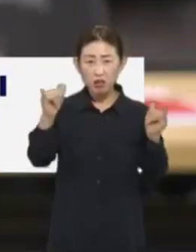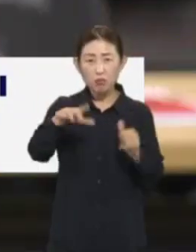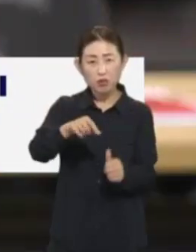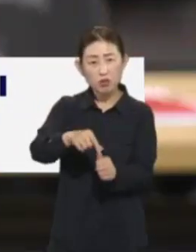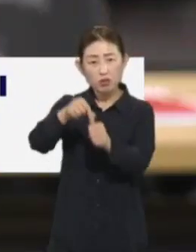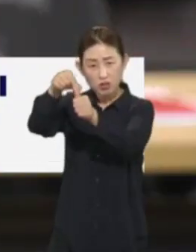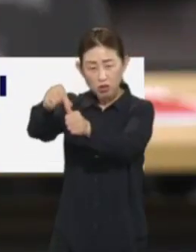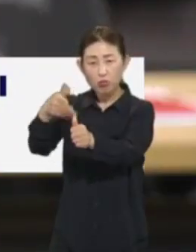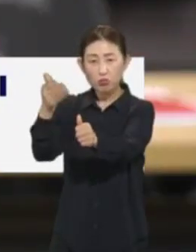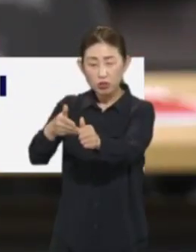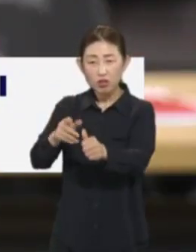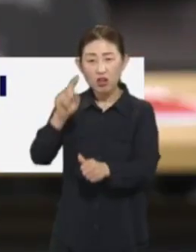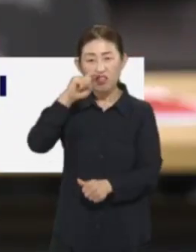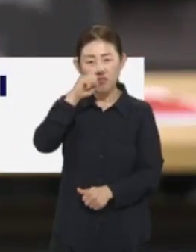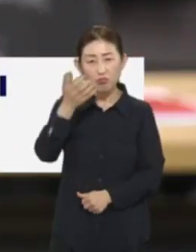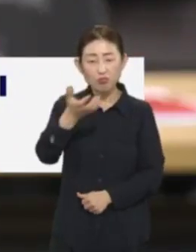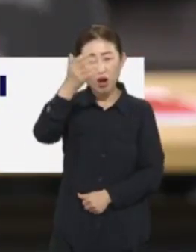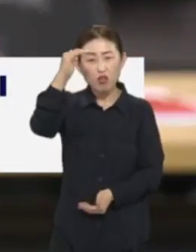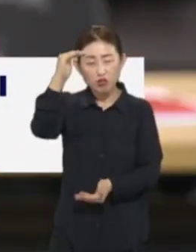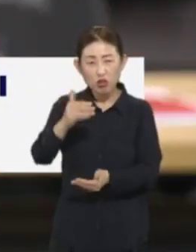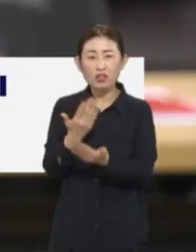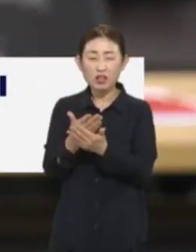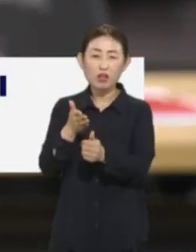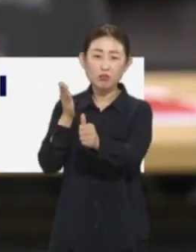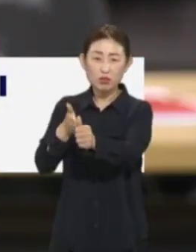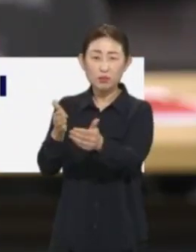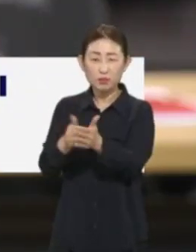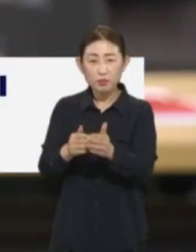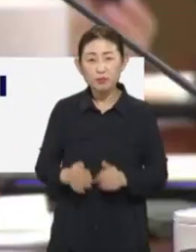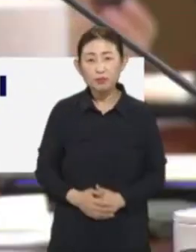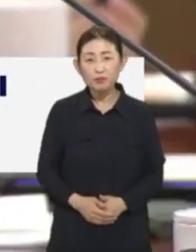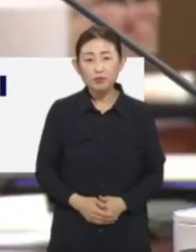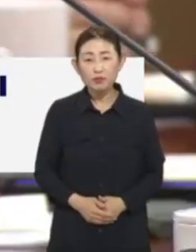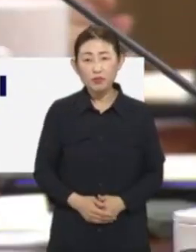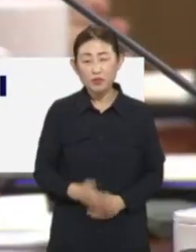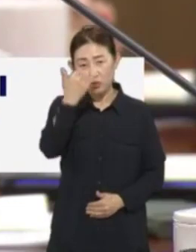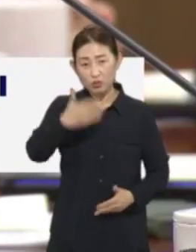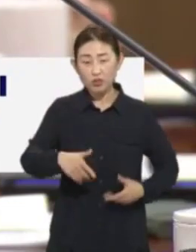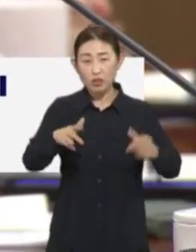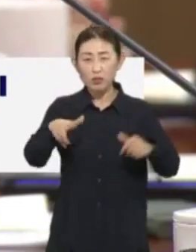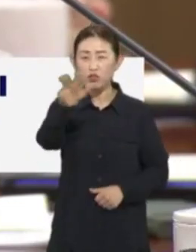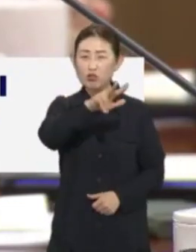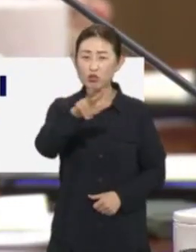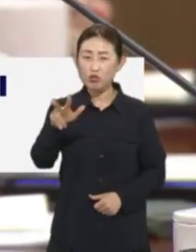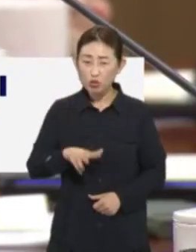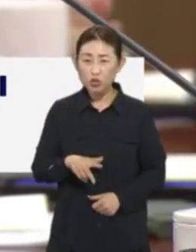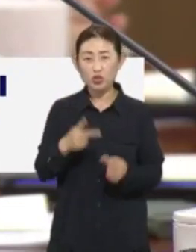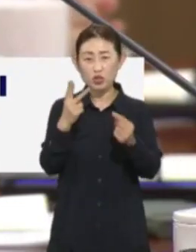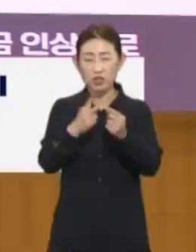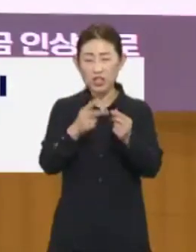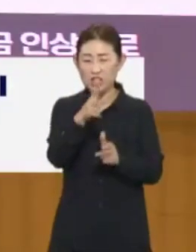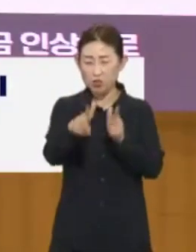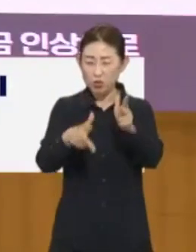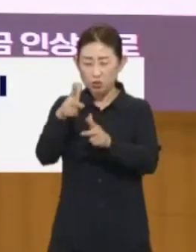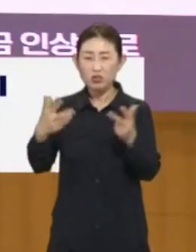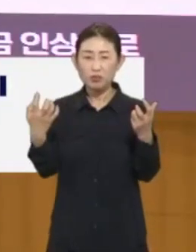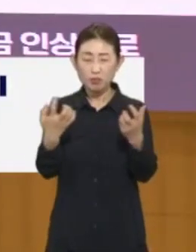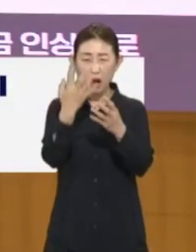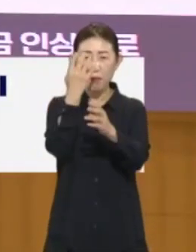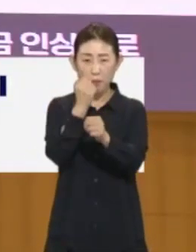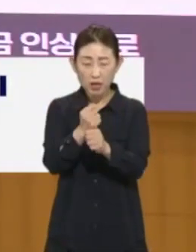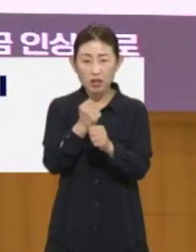우선 채용과 탄소 중립 동참을 요청했습니다. 김 지사는 충남은 전국 2위 규모의 생산 기반을 갖고 있지만